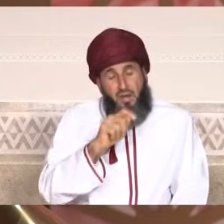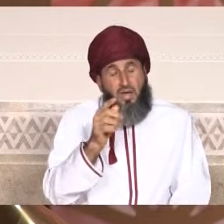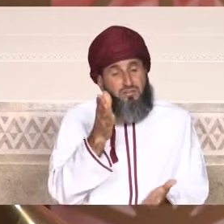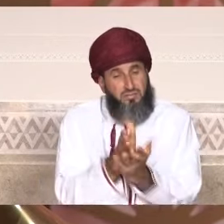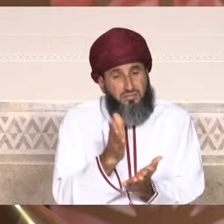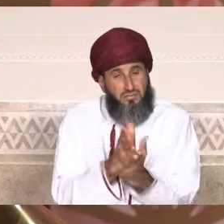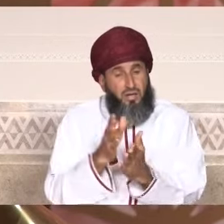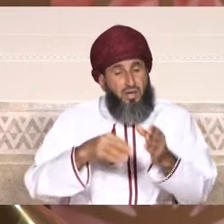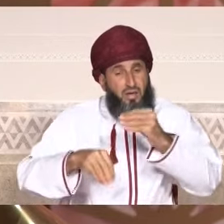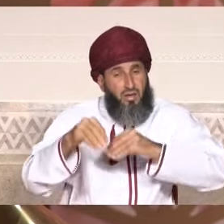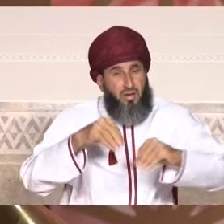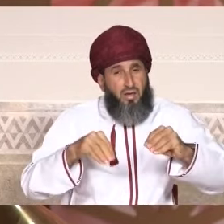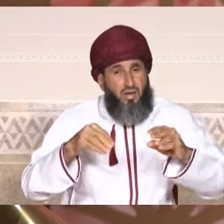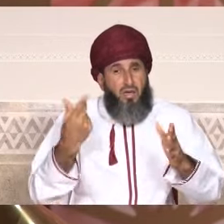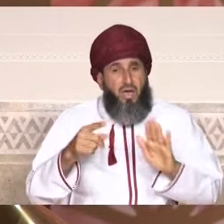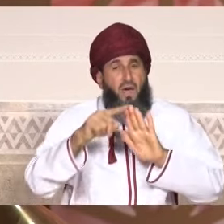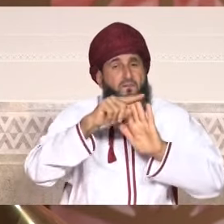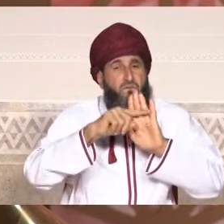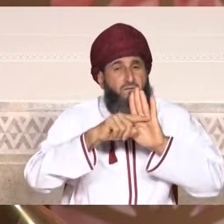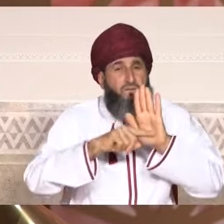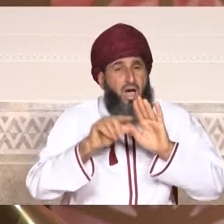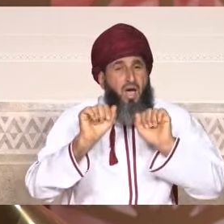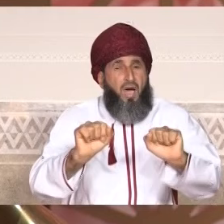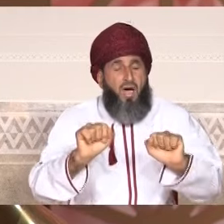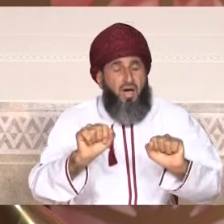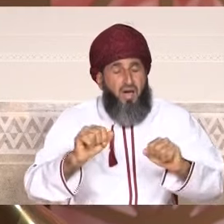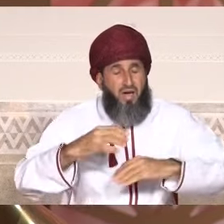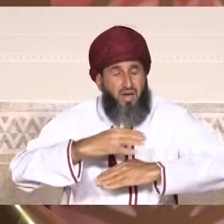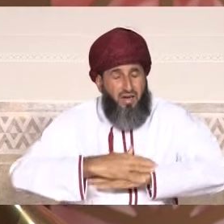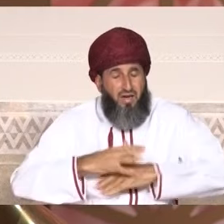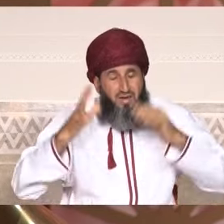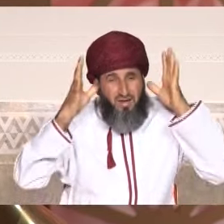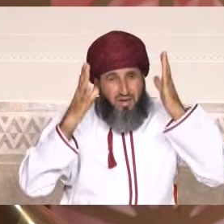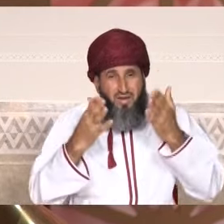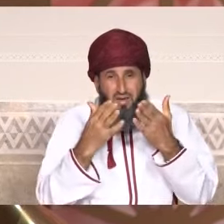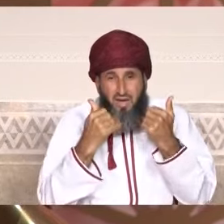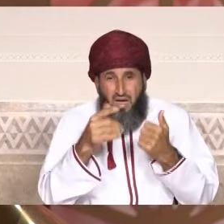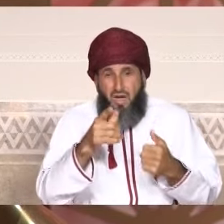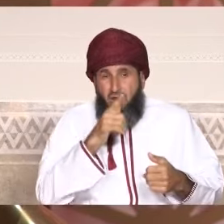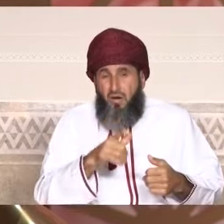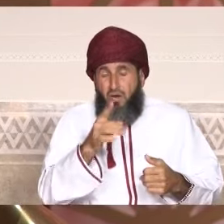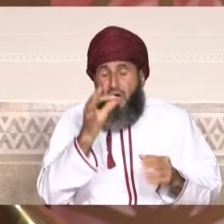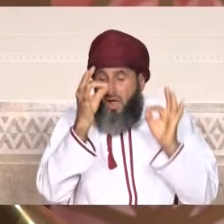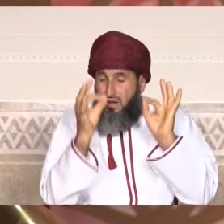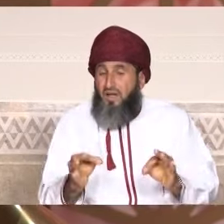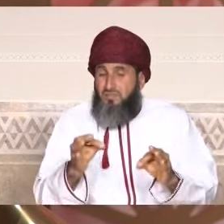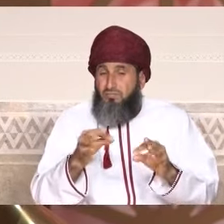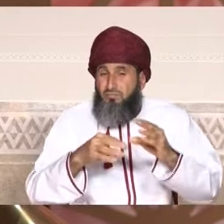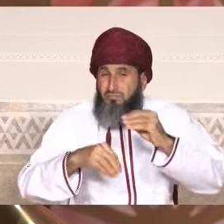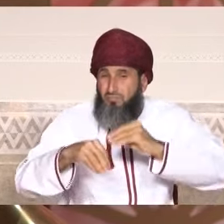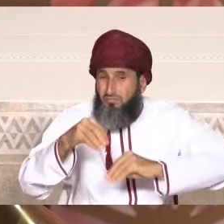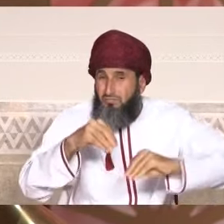أن يقضي الفرائض التي صلاها دون إتيانه بالفاتحة بالطريقة التي كان يأتي